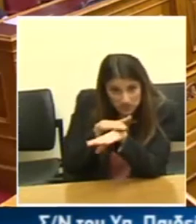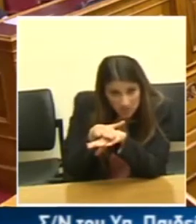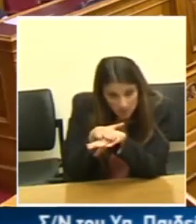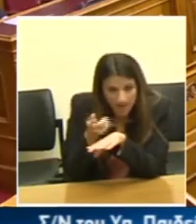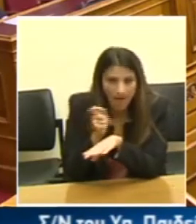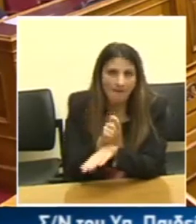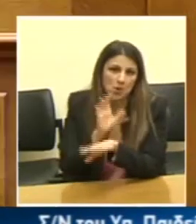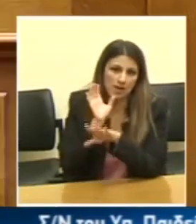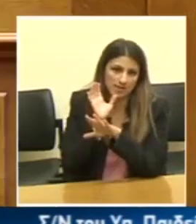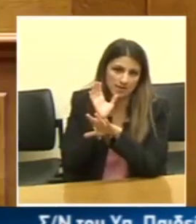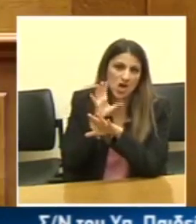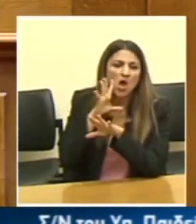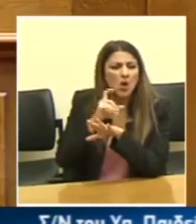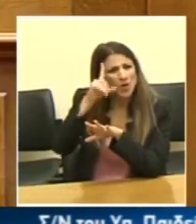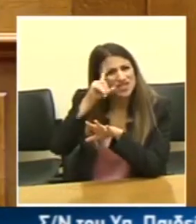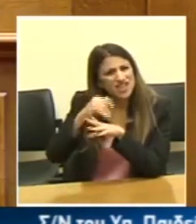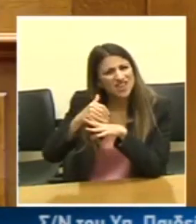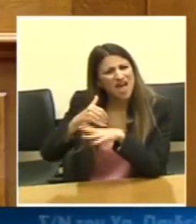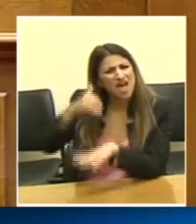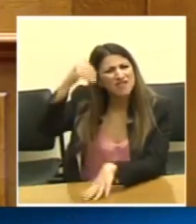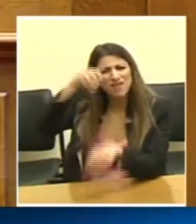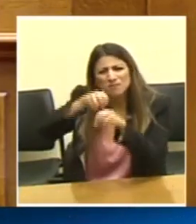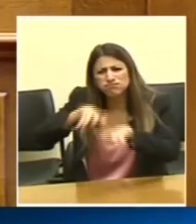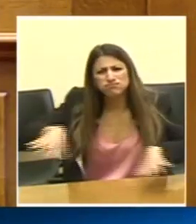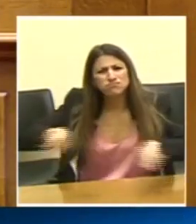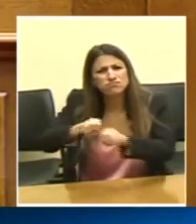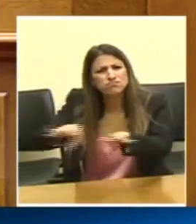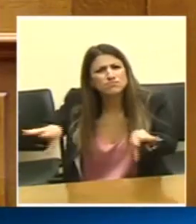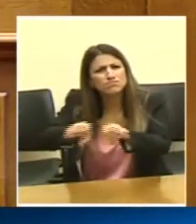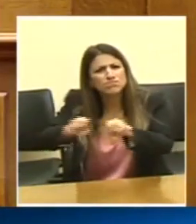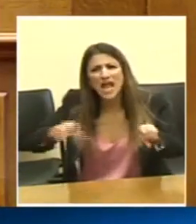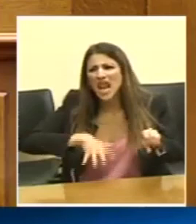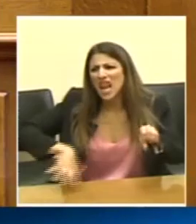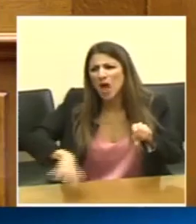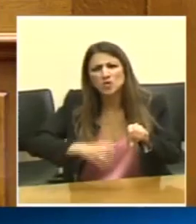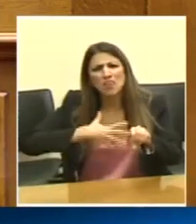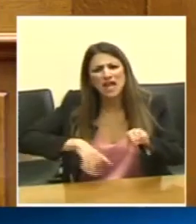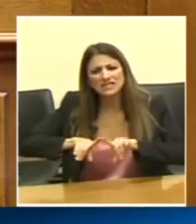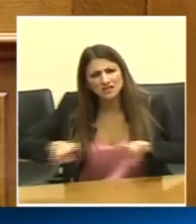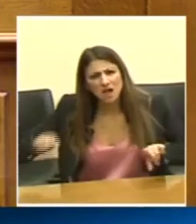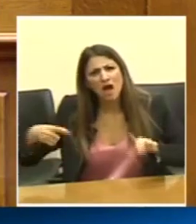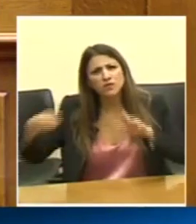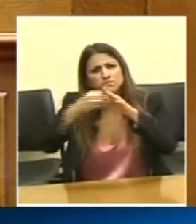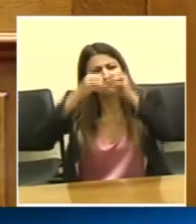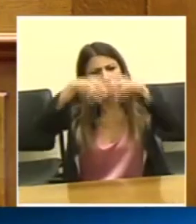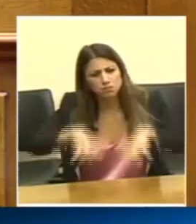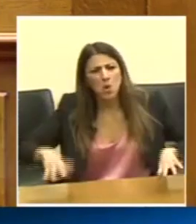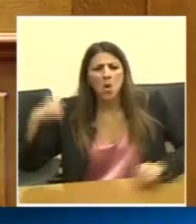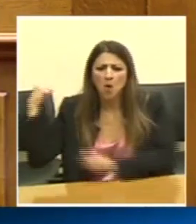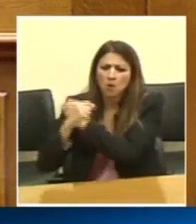Δεν θα ζητήσω εκ των προτέρων, γιατί ξέρω και ότι η εφημερίδα αυτή δημοσιεύει ό,τι συμφέρει το λαό επίσης. Μα αυτό δεν είναι χρόνια τώρα.